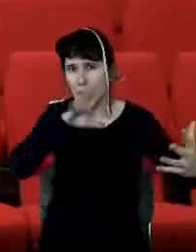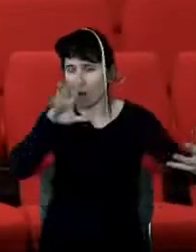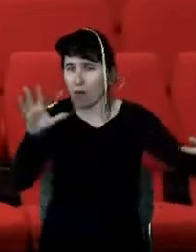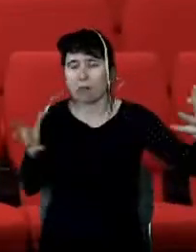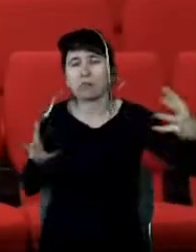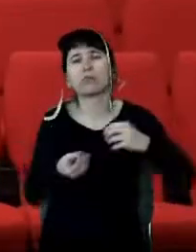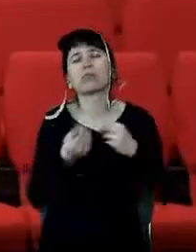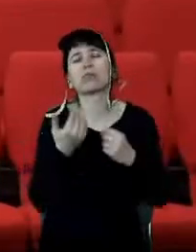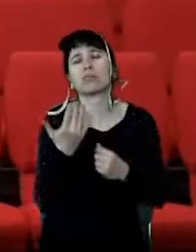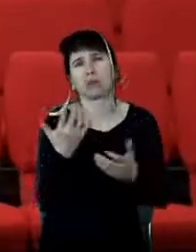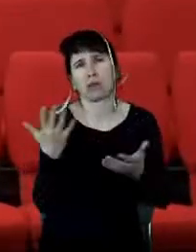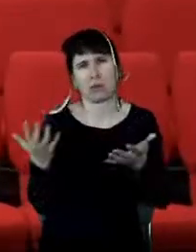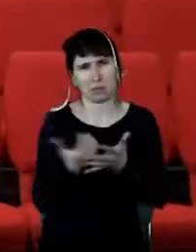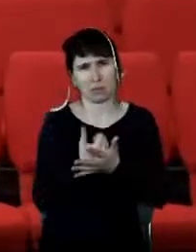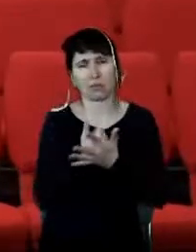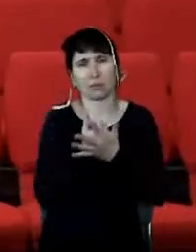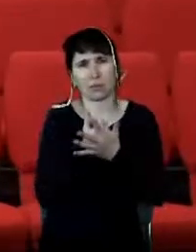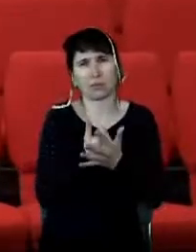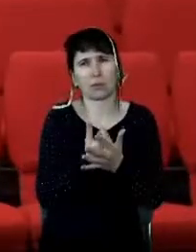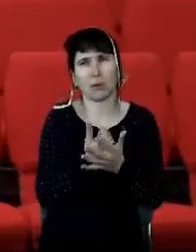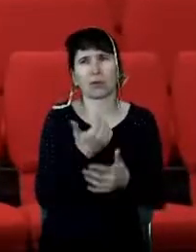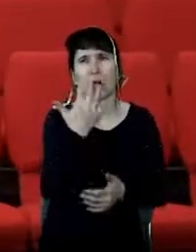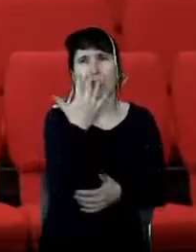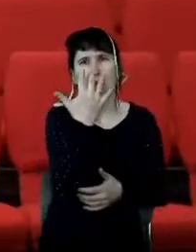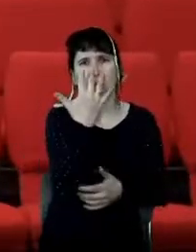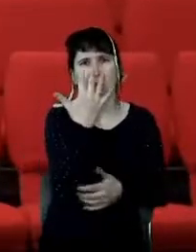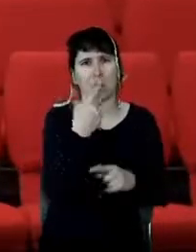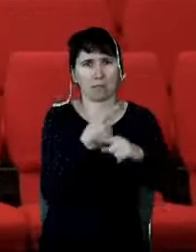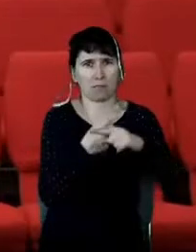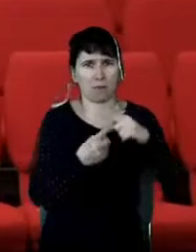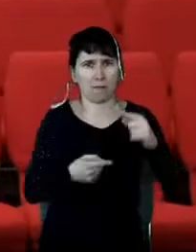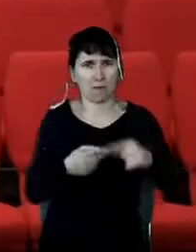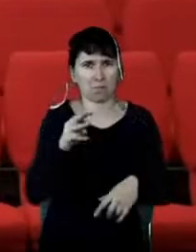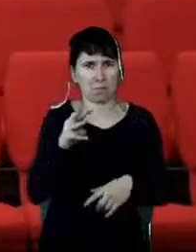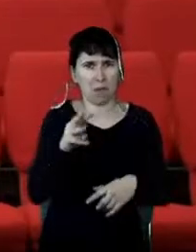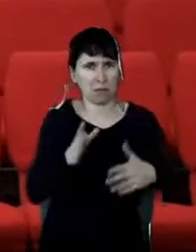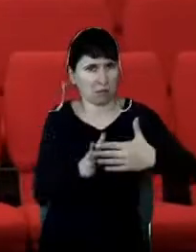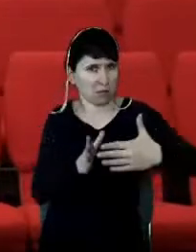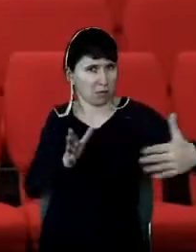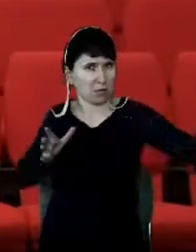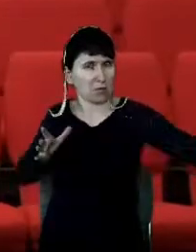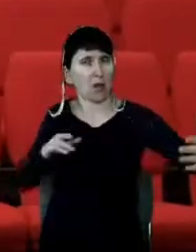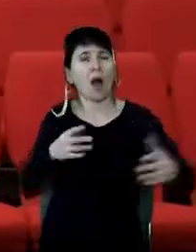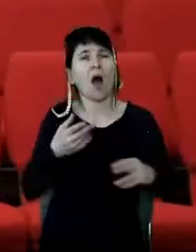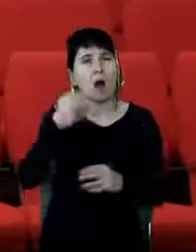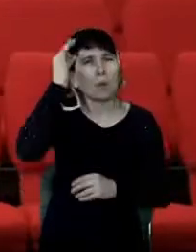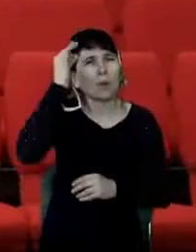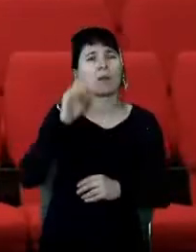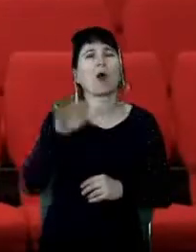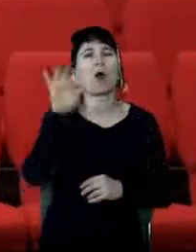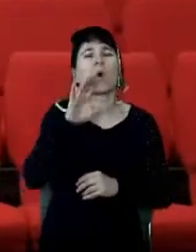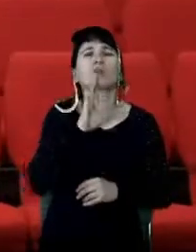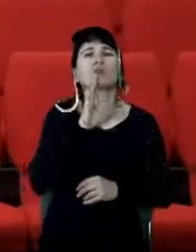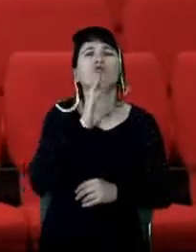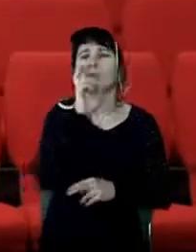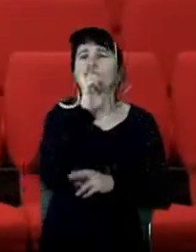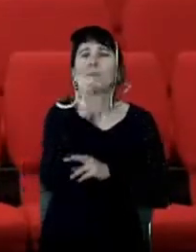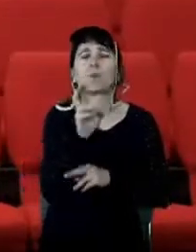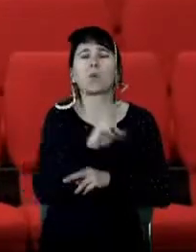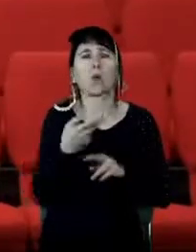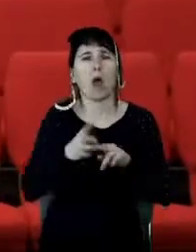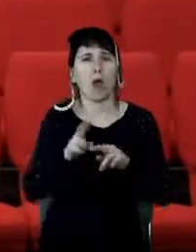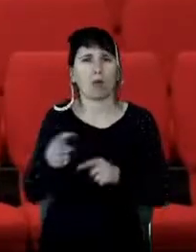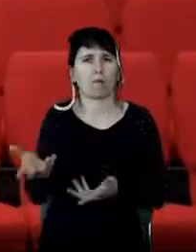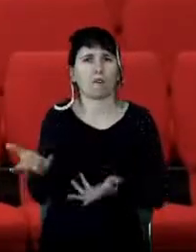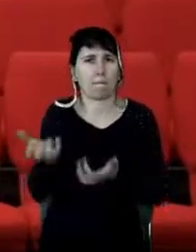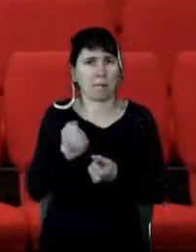місто Єрихон, то ми знаємо, що ця блудниця, Раав, блудниця, вона жила саме в стінах міста. Це були такі товсті стіни, що